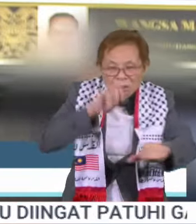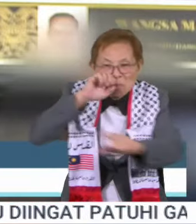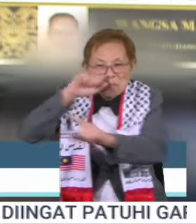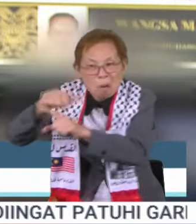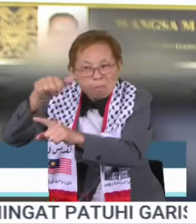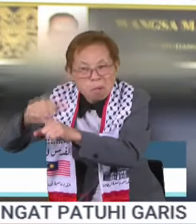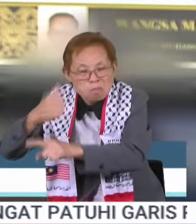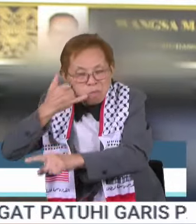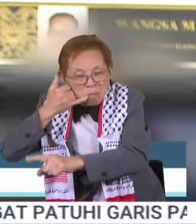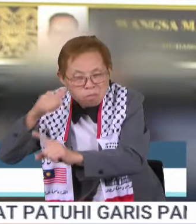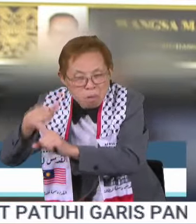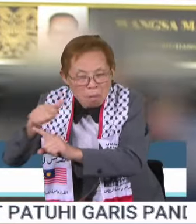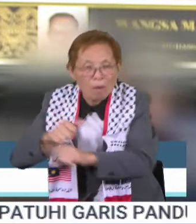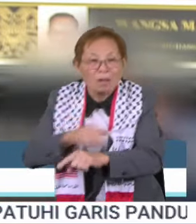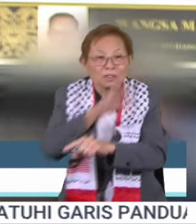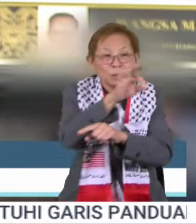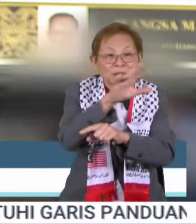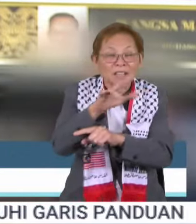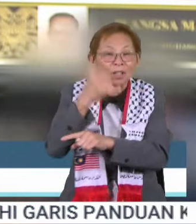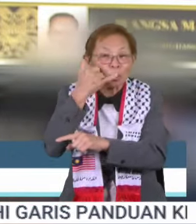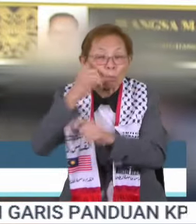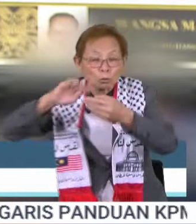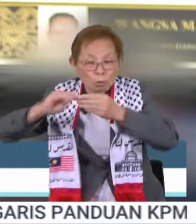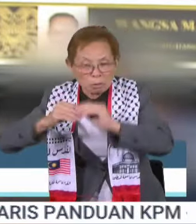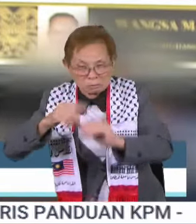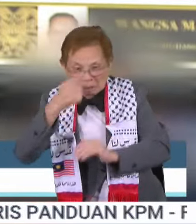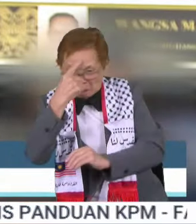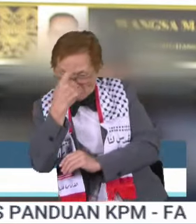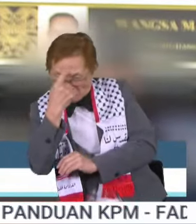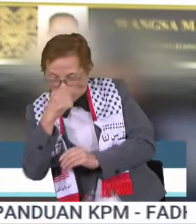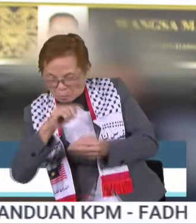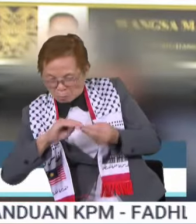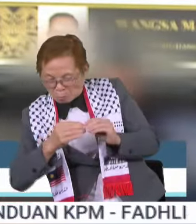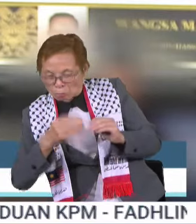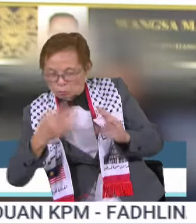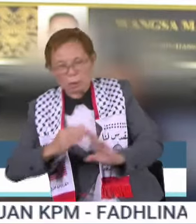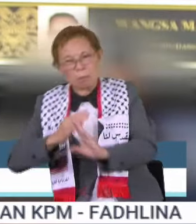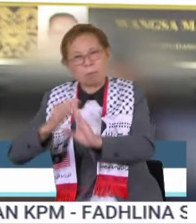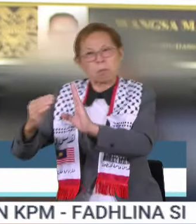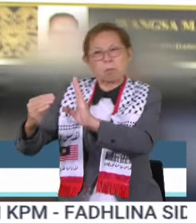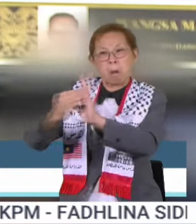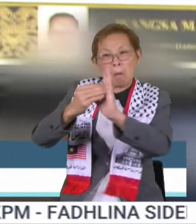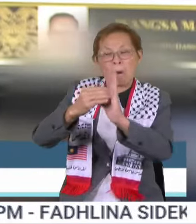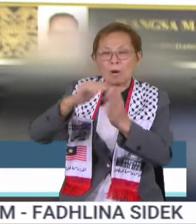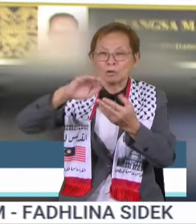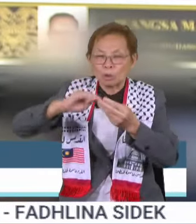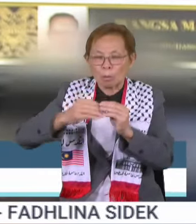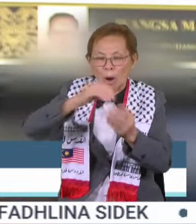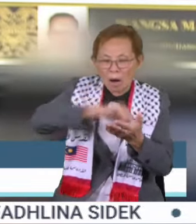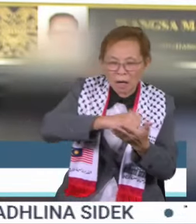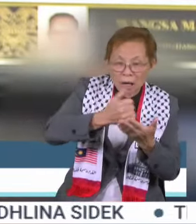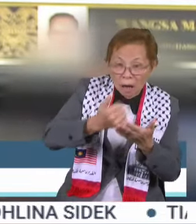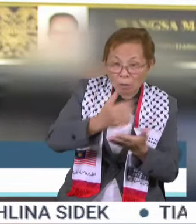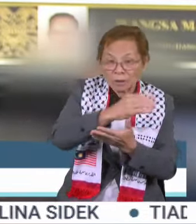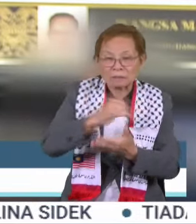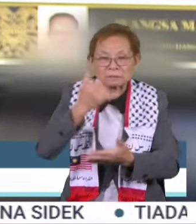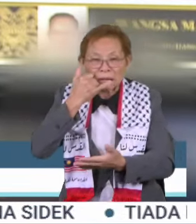dan 93 nombor talian yang meragukan telah disekat. Nombor-nombor akaun dan telefon